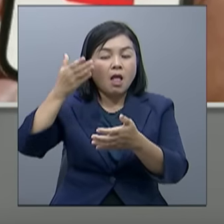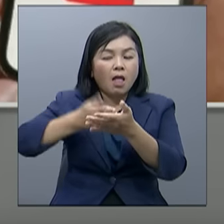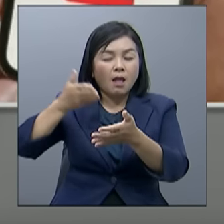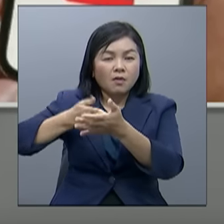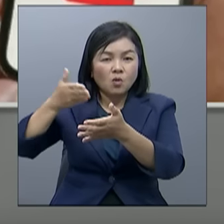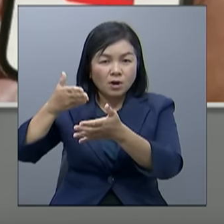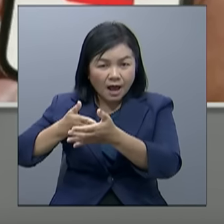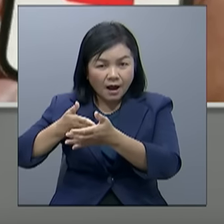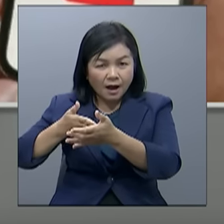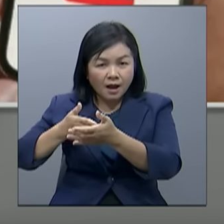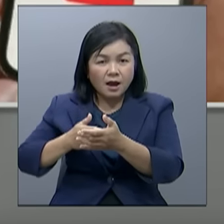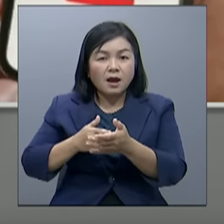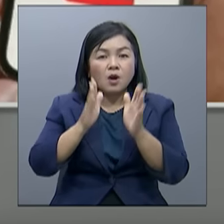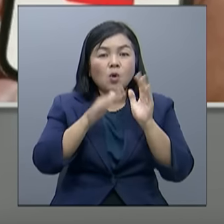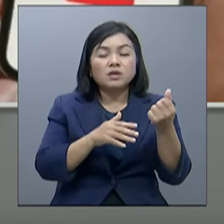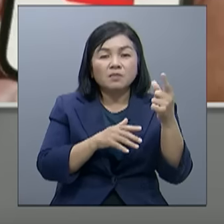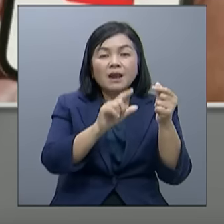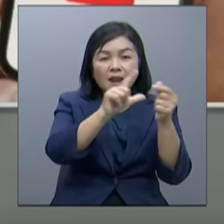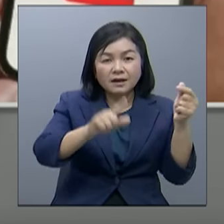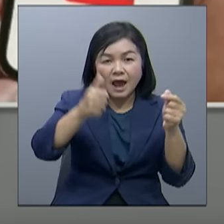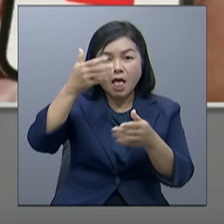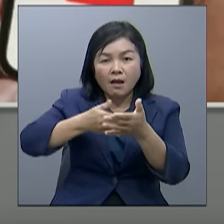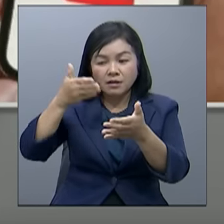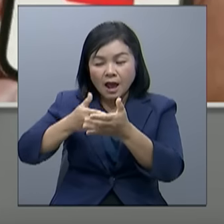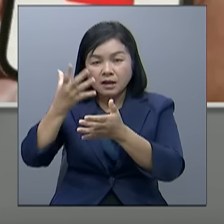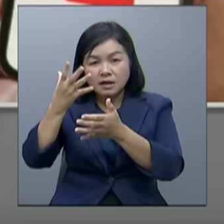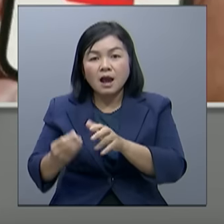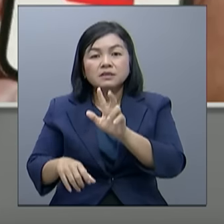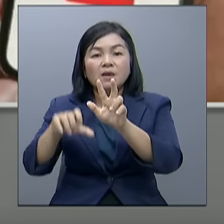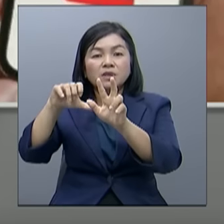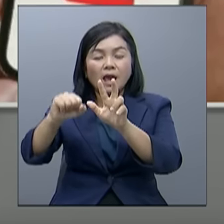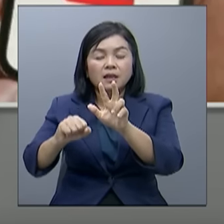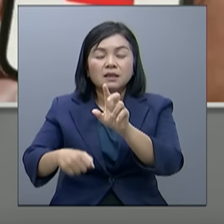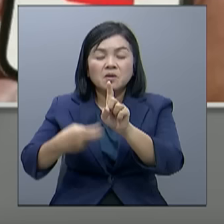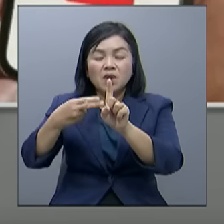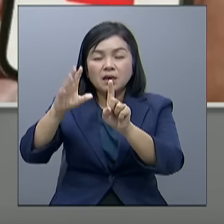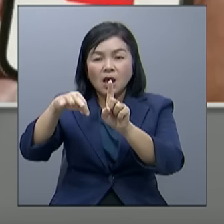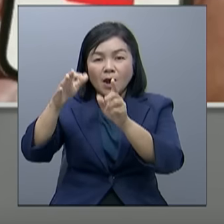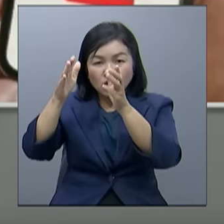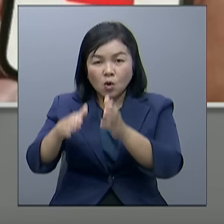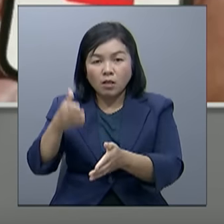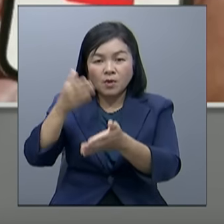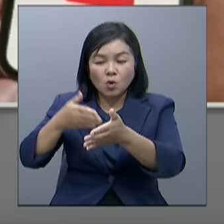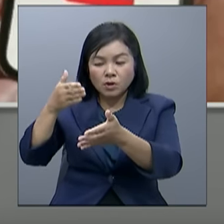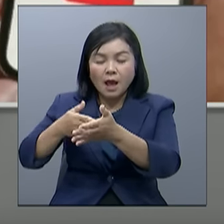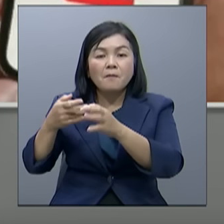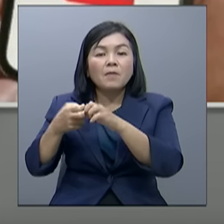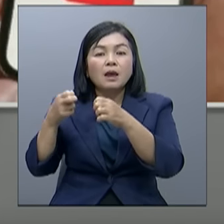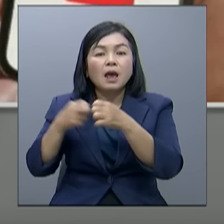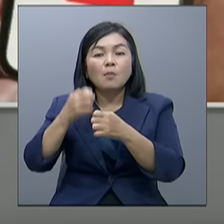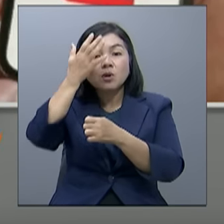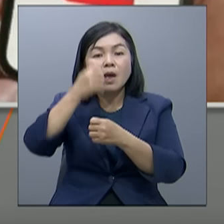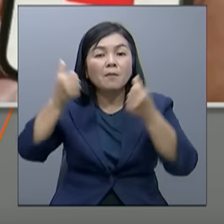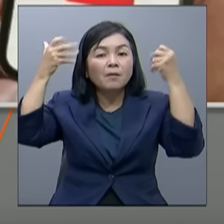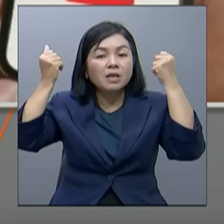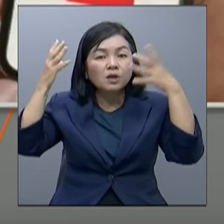คือสำเร็จไป11ล้านคนเศษโอนไม่สำเร็จอีก 319,000 กว่าคนค่ะโดยมีปัญหาเพราะไม่ได้ผูก